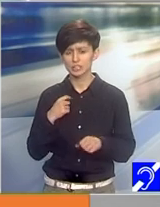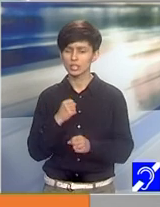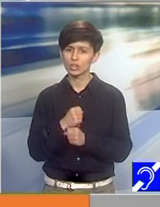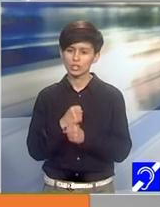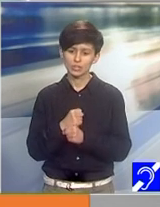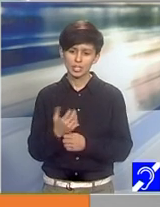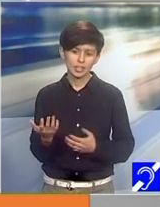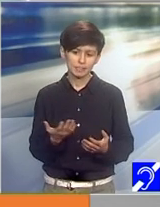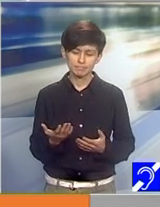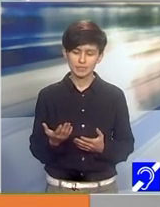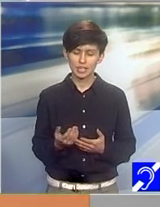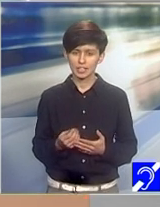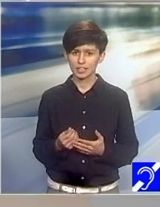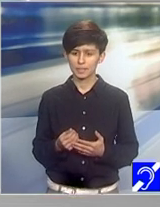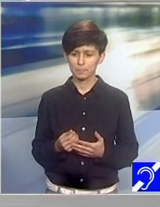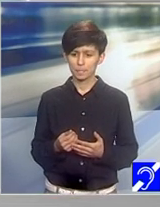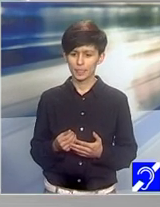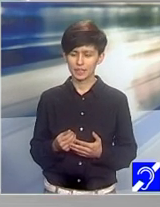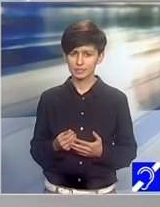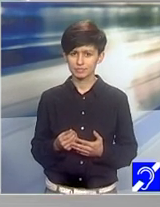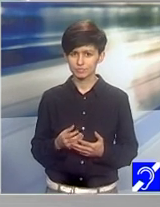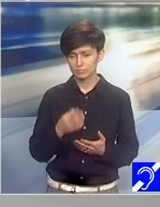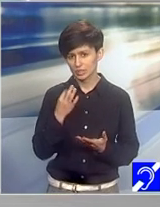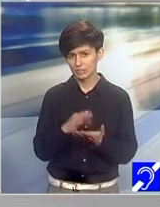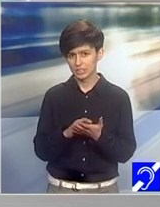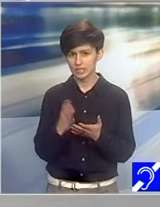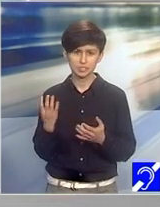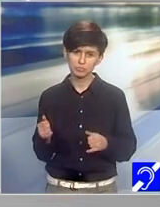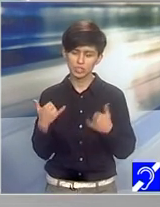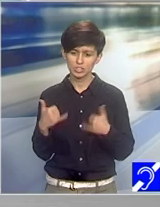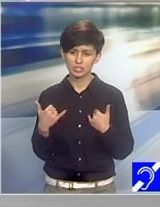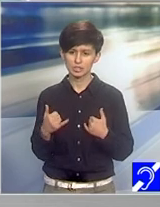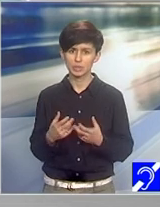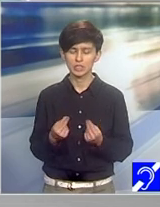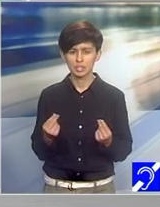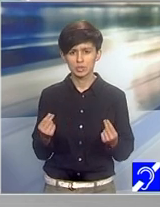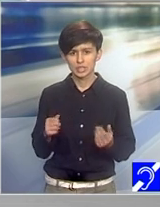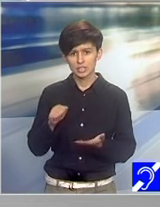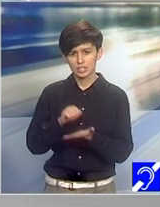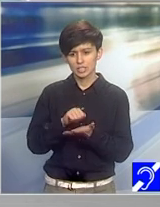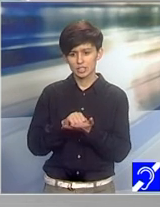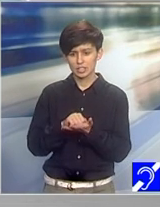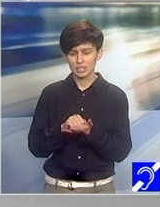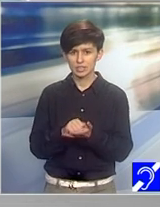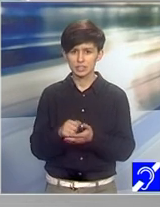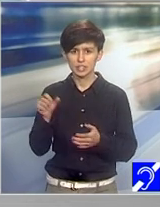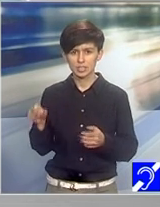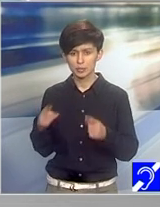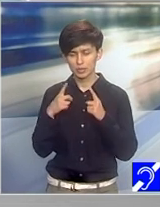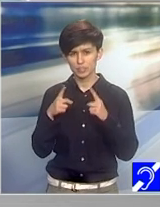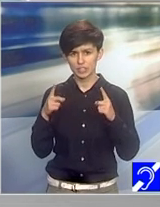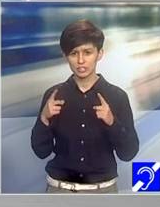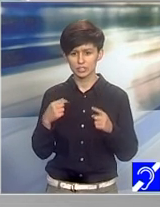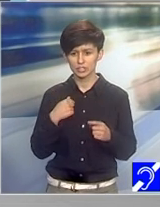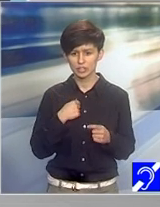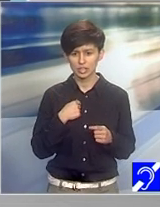care validează ceea ce s-a întâmplat. Multe din cărțile profesorului Lucian Boia, câteva dintre ele le-am